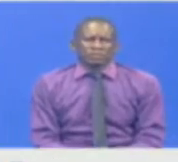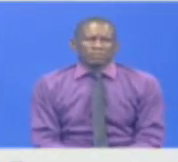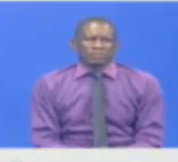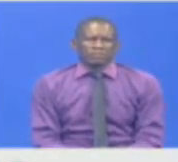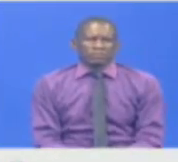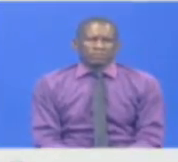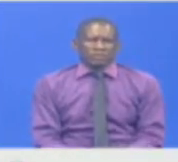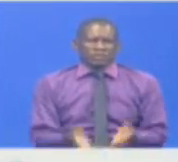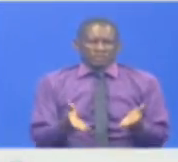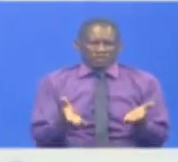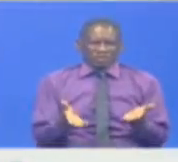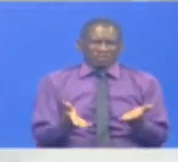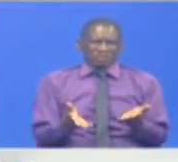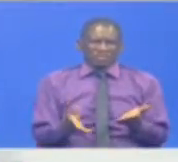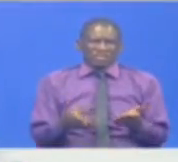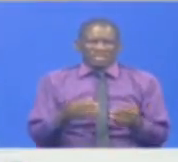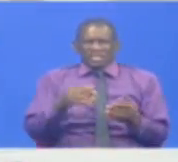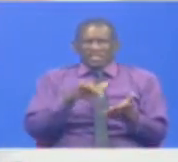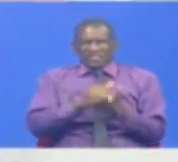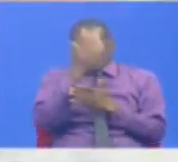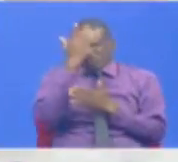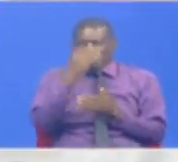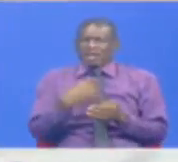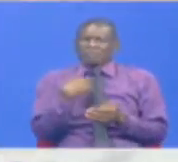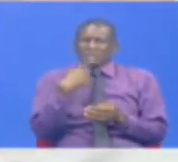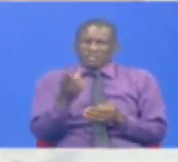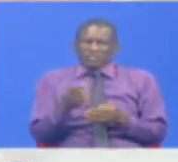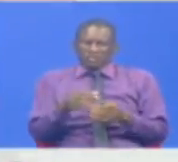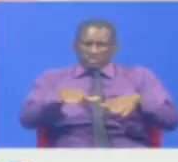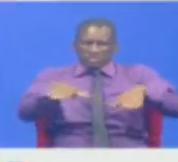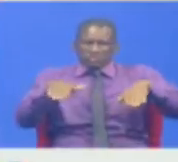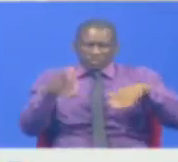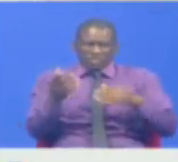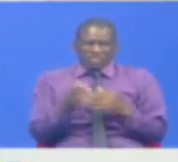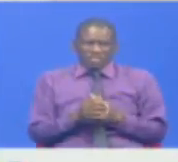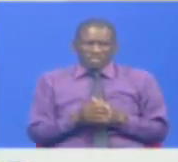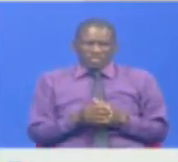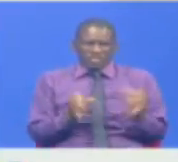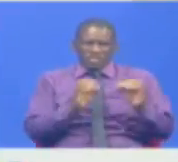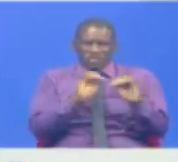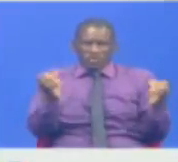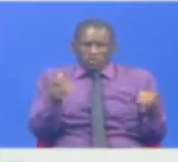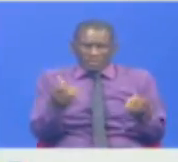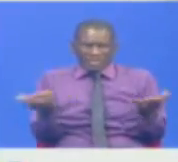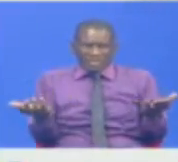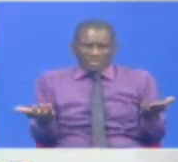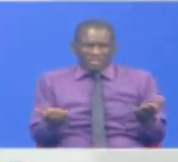That's the key, sir. That's why I'm telling you, we'll call them, sir. Mm-hmm. Yes.